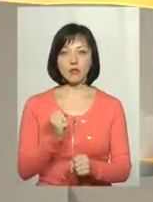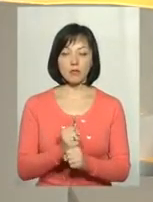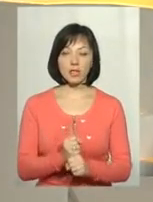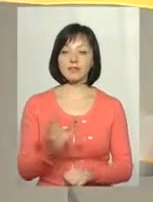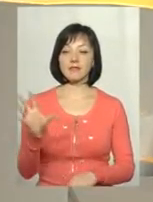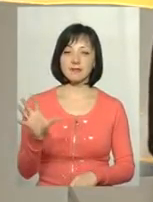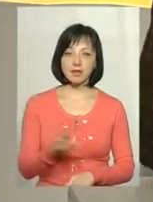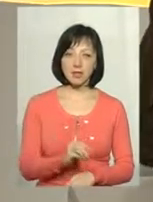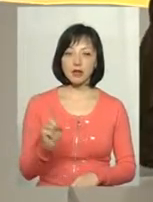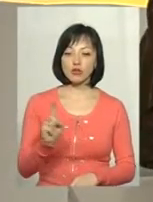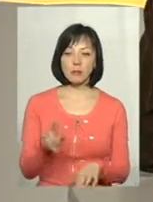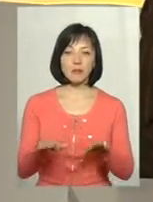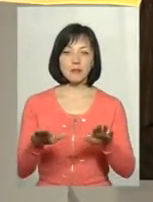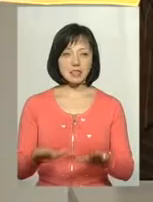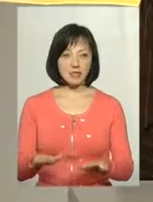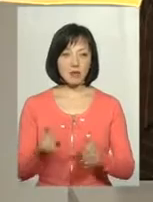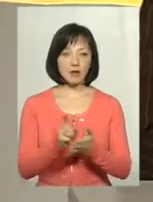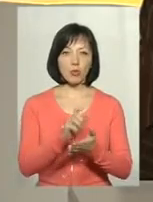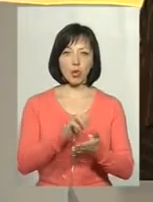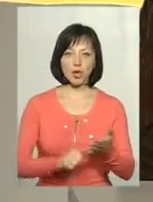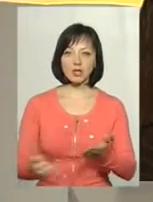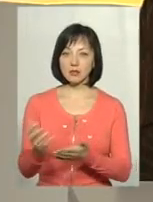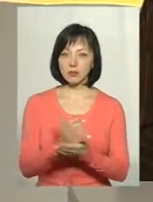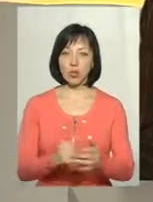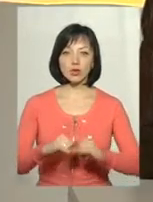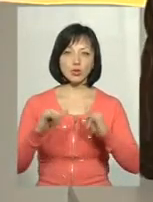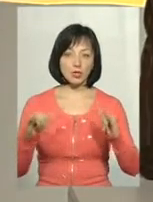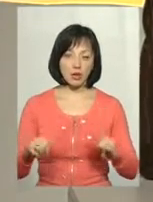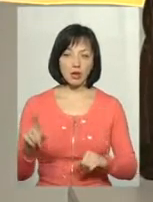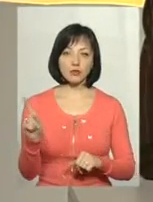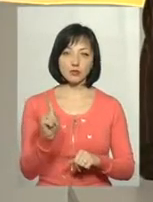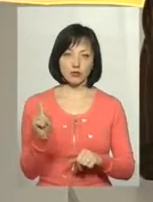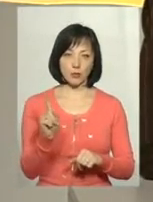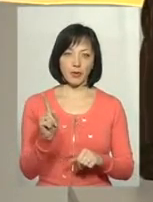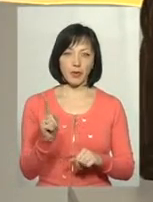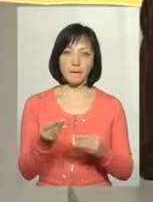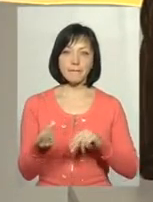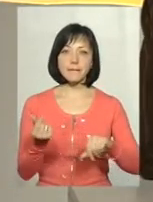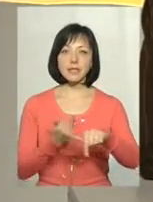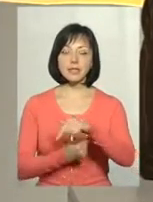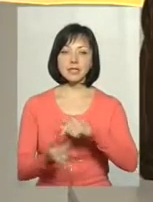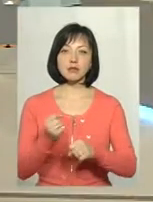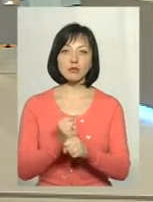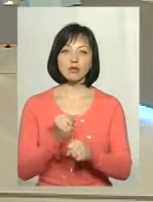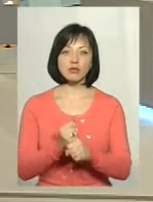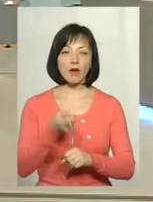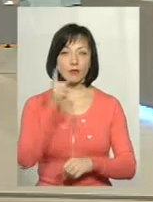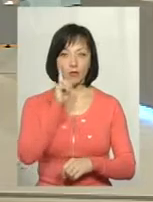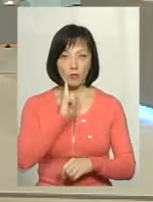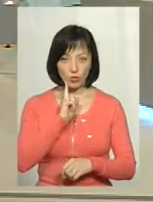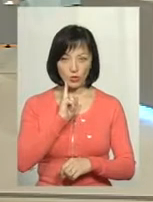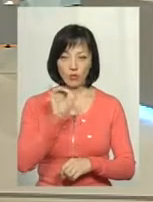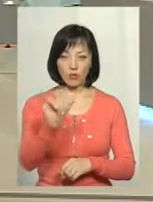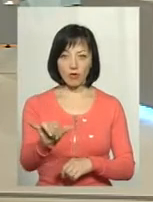того, аби оті місцеві податки і збори зростали, відповідно, щоб бізнесу працювалося комфортно саме